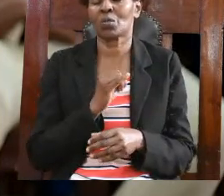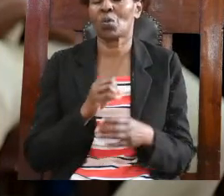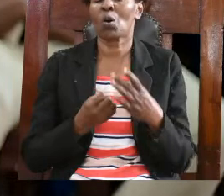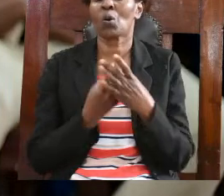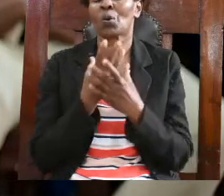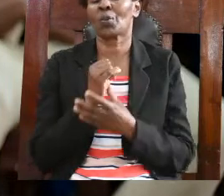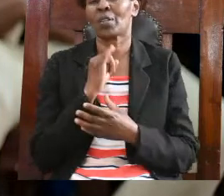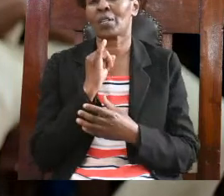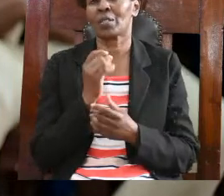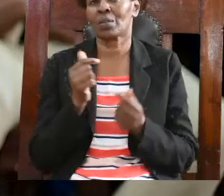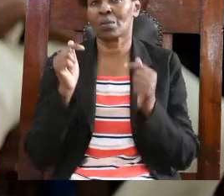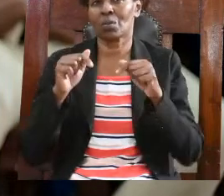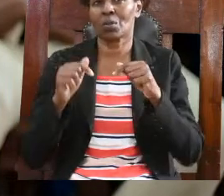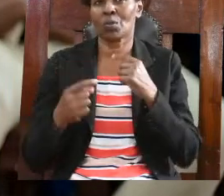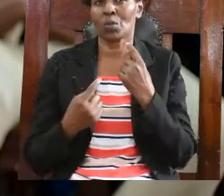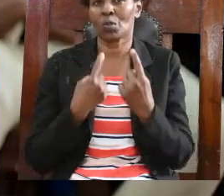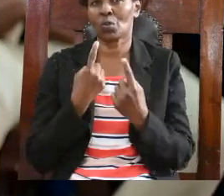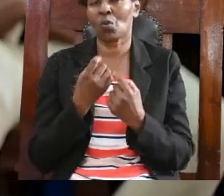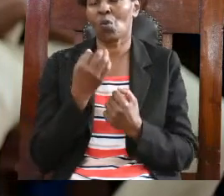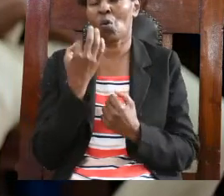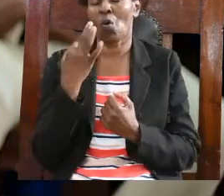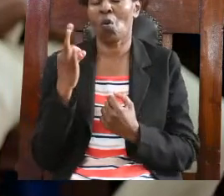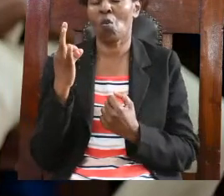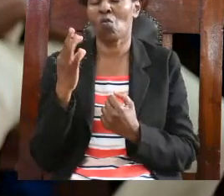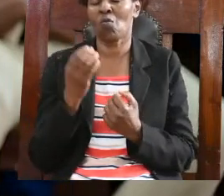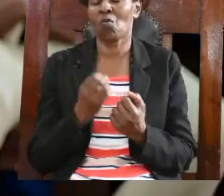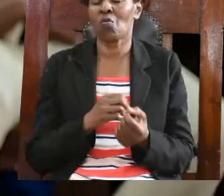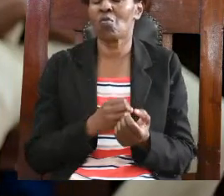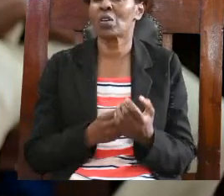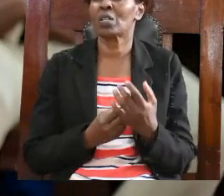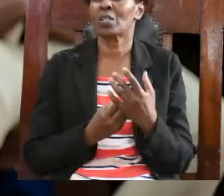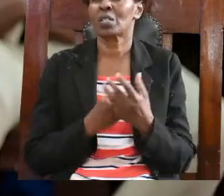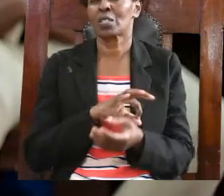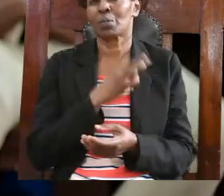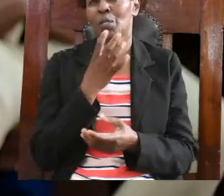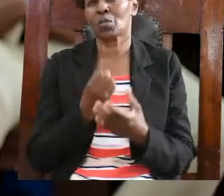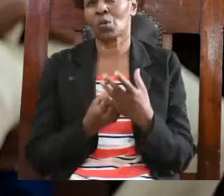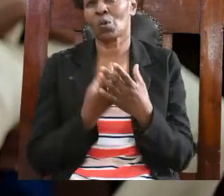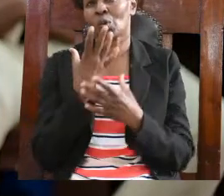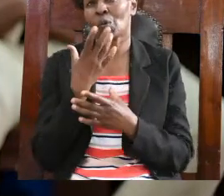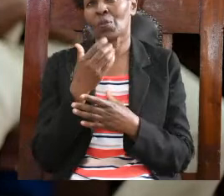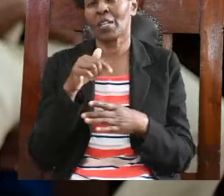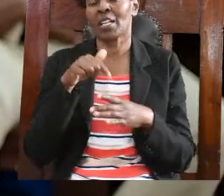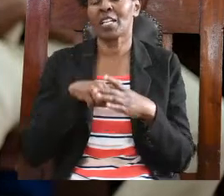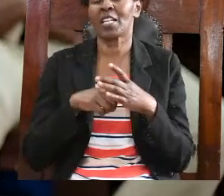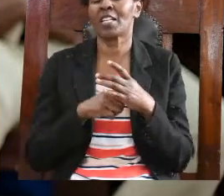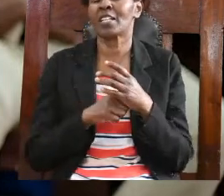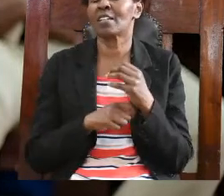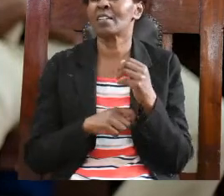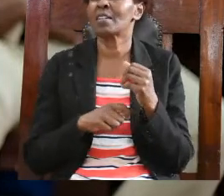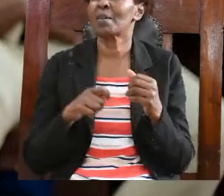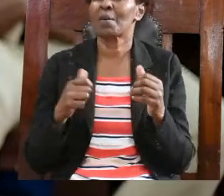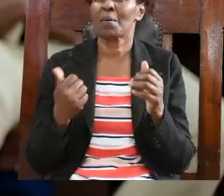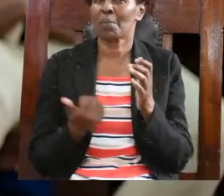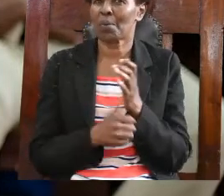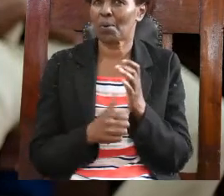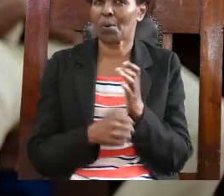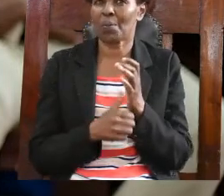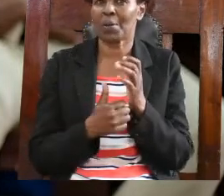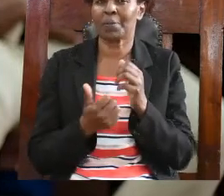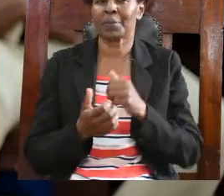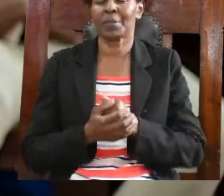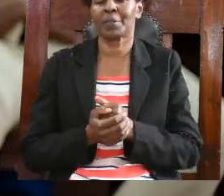leo tunazungumza kuhusu ukomavu wa kiroho katika majaribu. Ukomavu wa kiroho